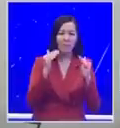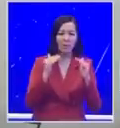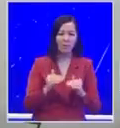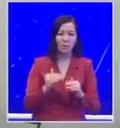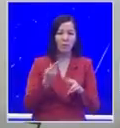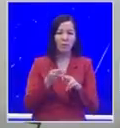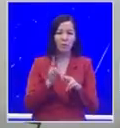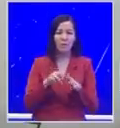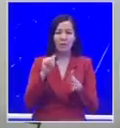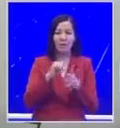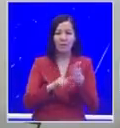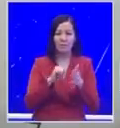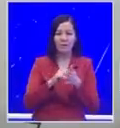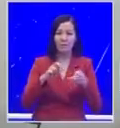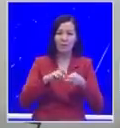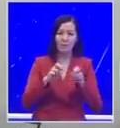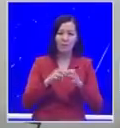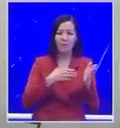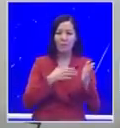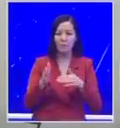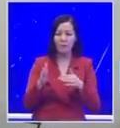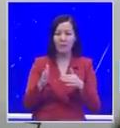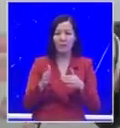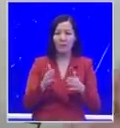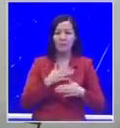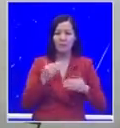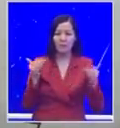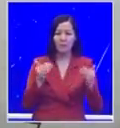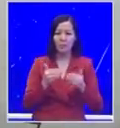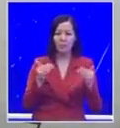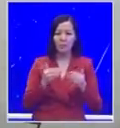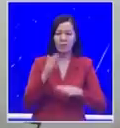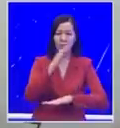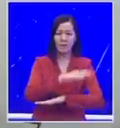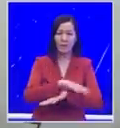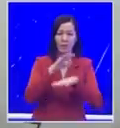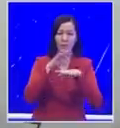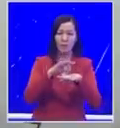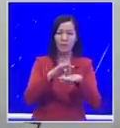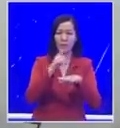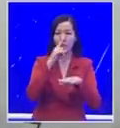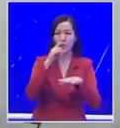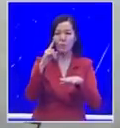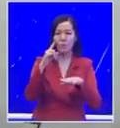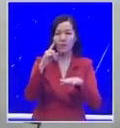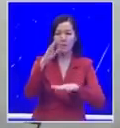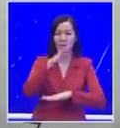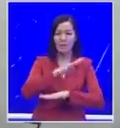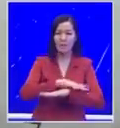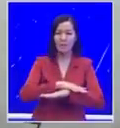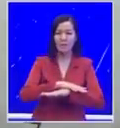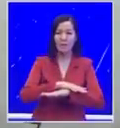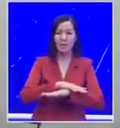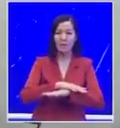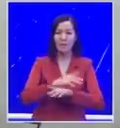осы кемшіліктерді жою үшін біздің колледжде, мысалы, сабақ өтіп жатқан кезде онлайн режимде. Режим